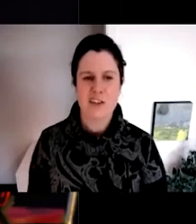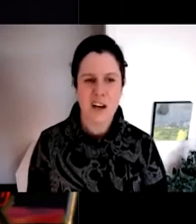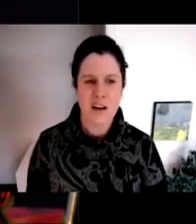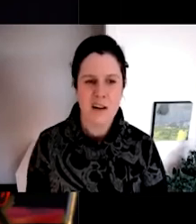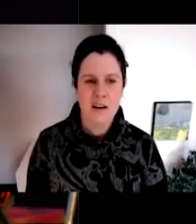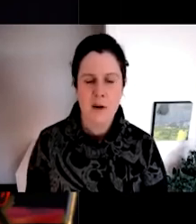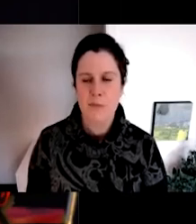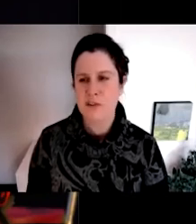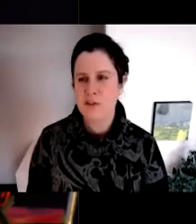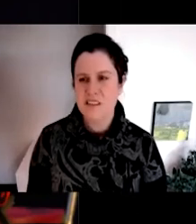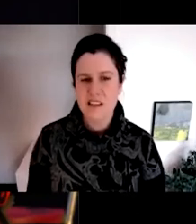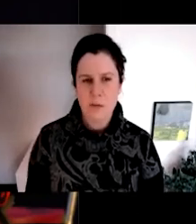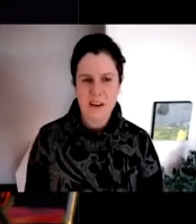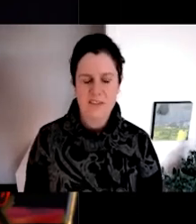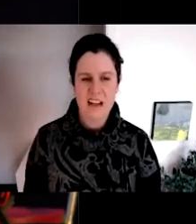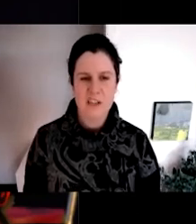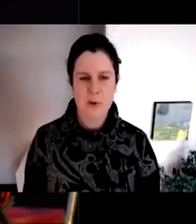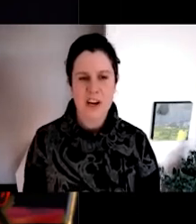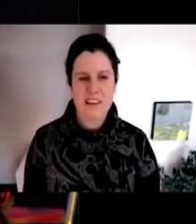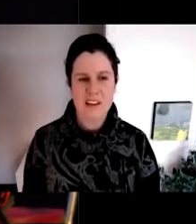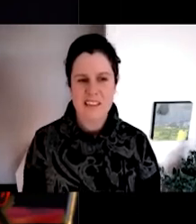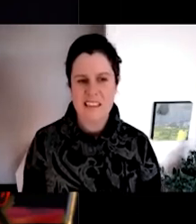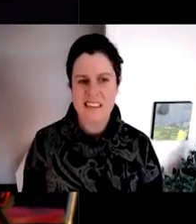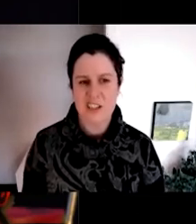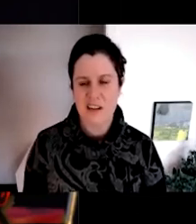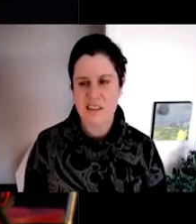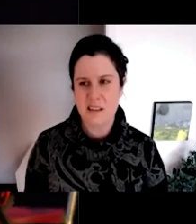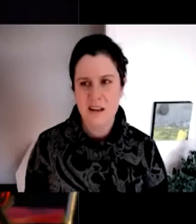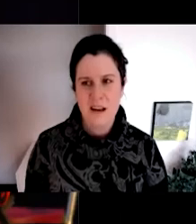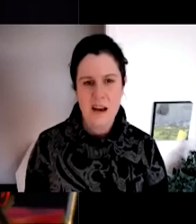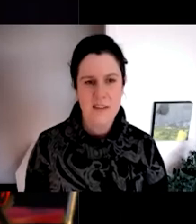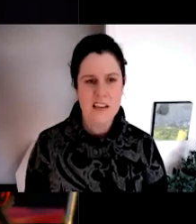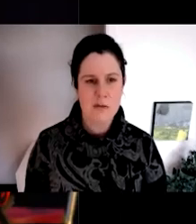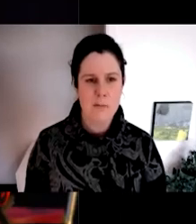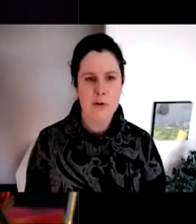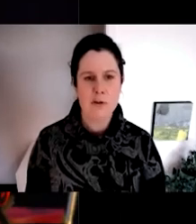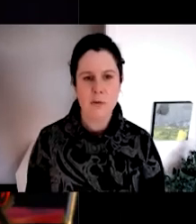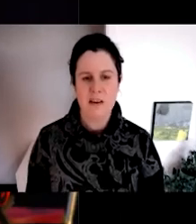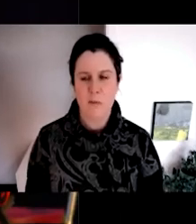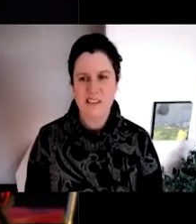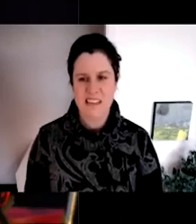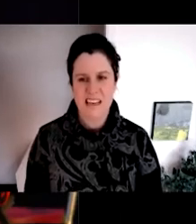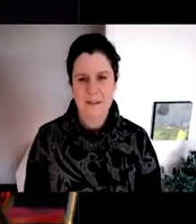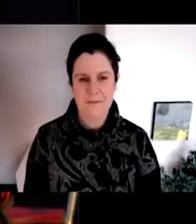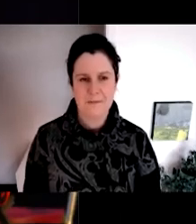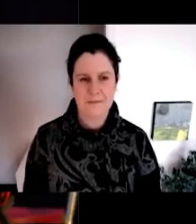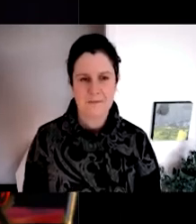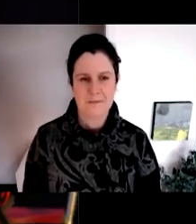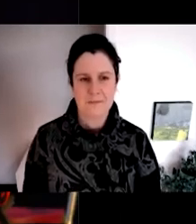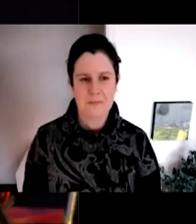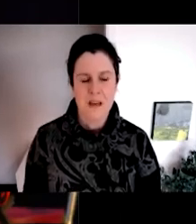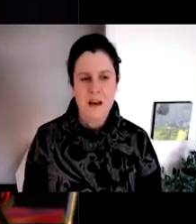tant que chercheur qu'on puisse utiliser nos privilèges pour renégocier des échéanciers afin qu'ils soient plus souples et moins serrés